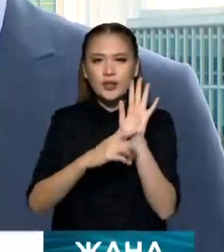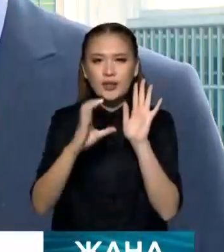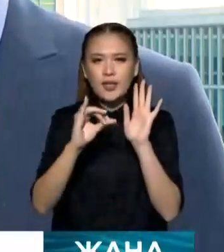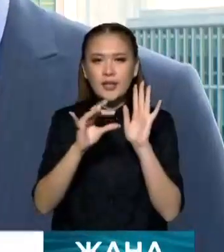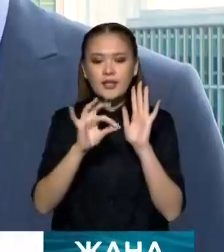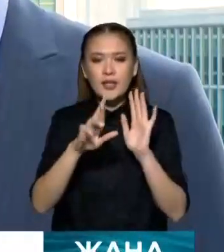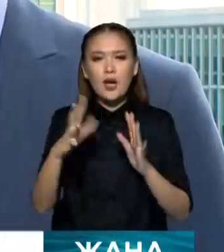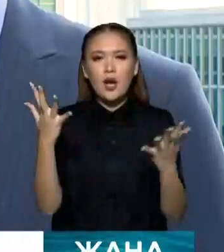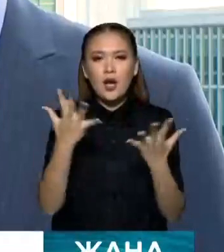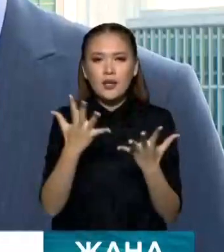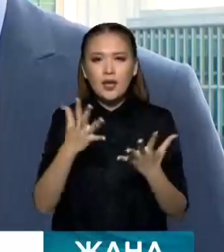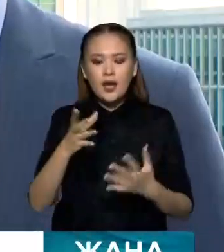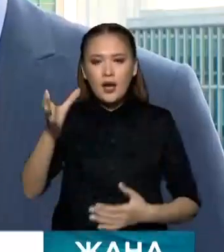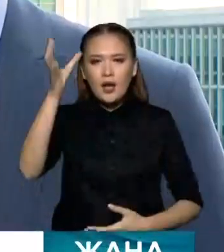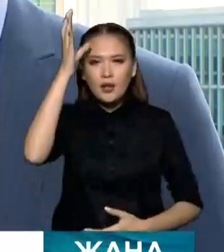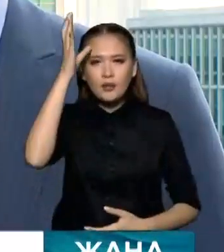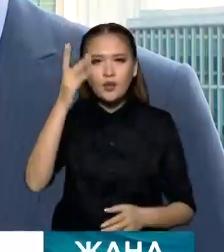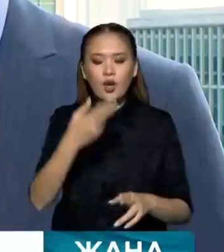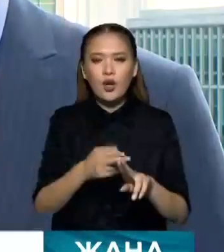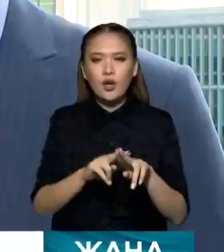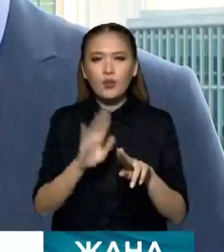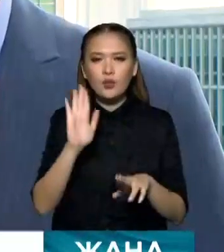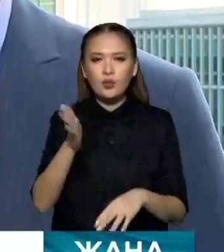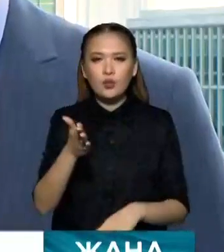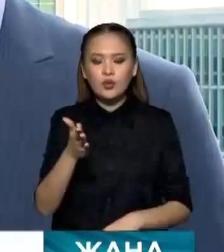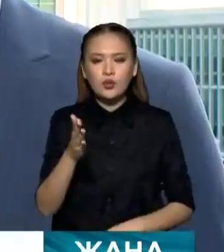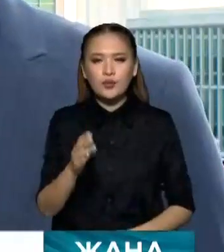бұл жолы қандай ғаламдық мәселелер арқау болмақ?